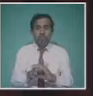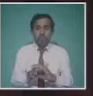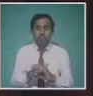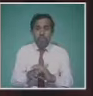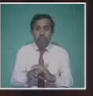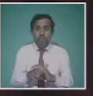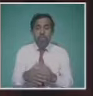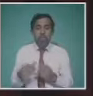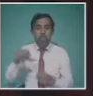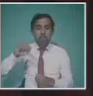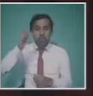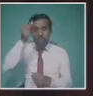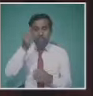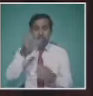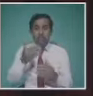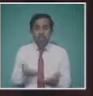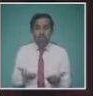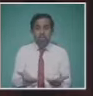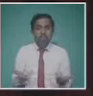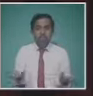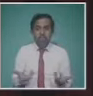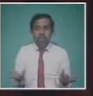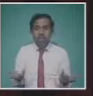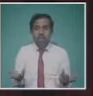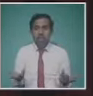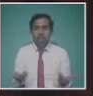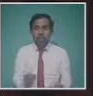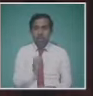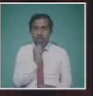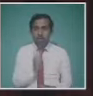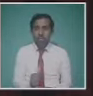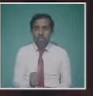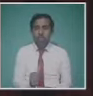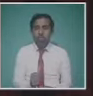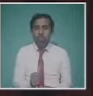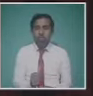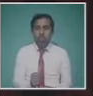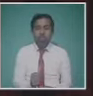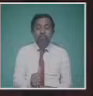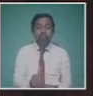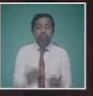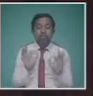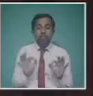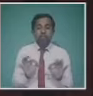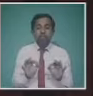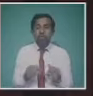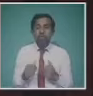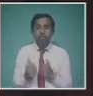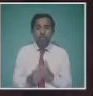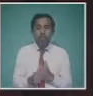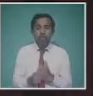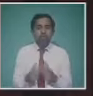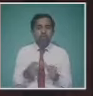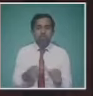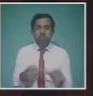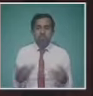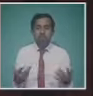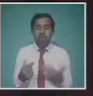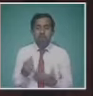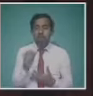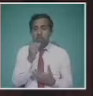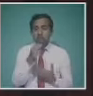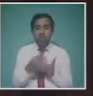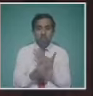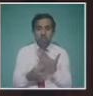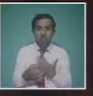රඳවියන් කුණුත්ථාපන කරුවන් දරා ගන්න බෑ ඒක තමයි ඇත්ත හැබැයි ඒකට නිවැරදි ක්‍රමයක් දැන් අද නිර්මාණය වෙන්නේ නැහැ ඒ මධ්‍යවිය මත්බන්